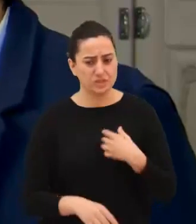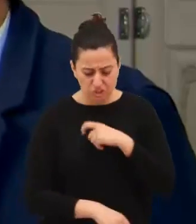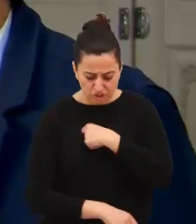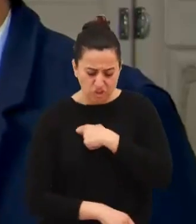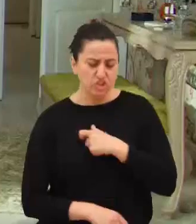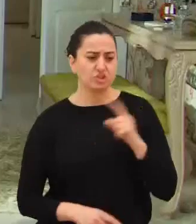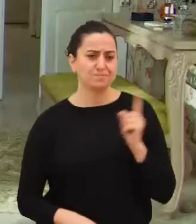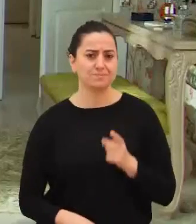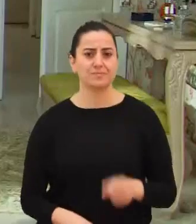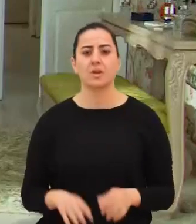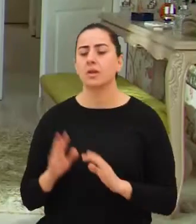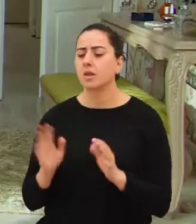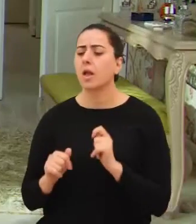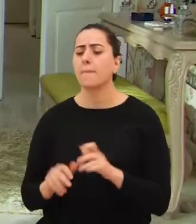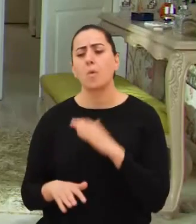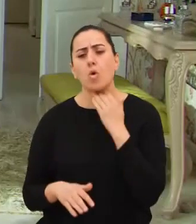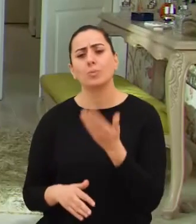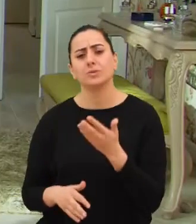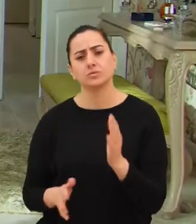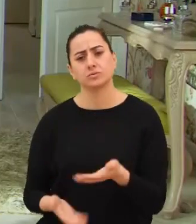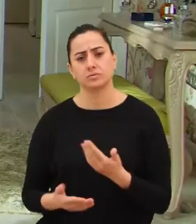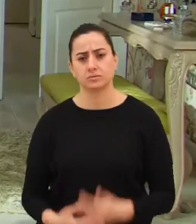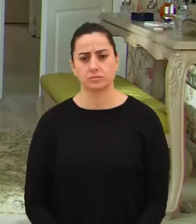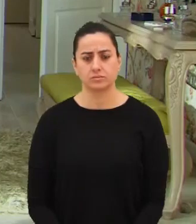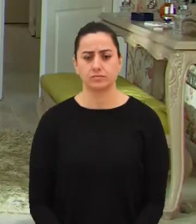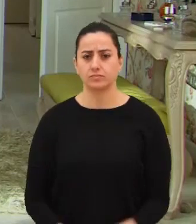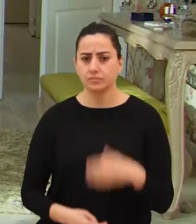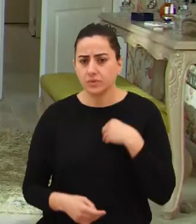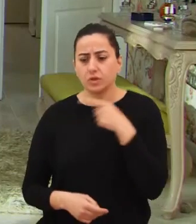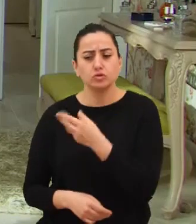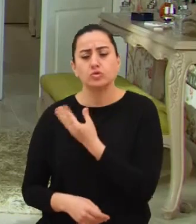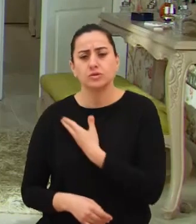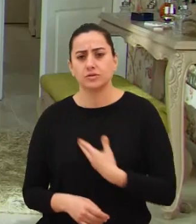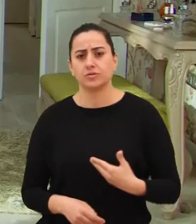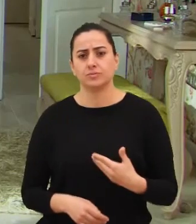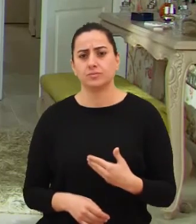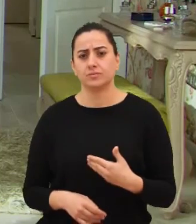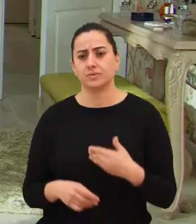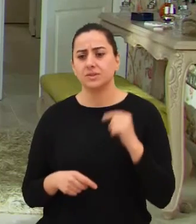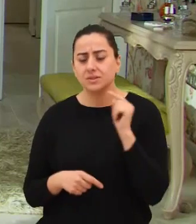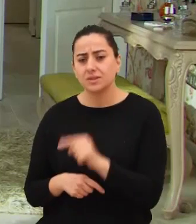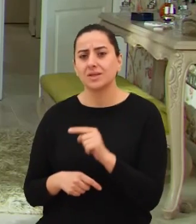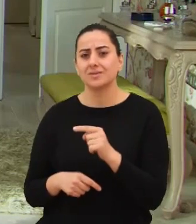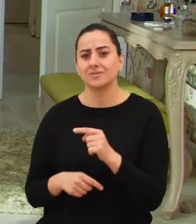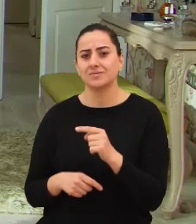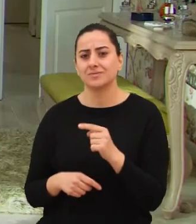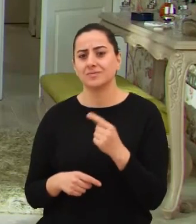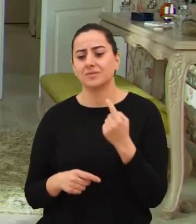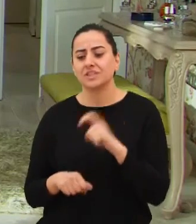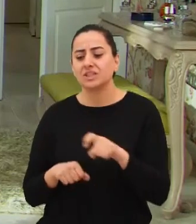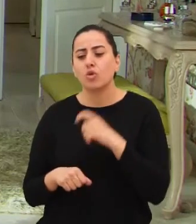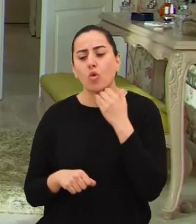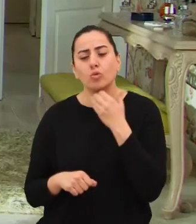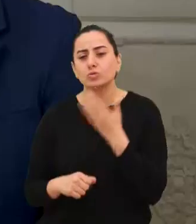cimcik yapasım var. Yapma öyle şeyler canım. Yani ne alakası var ya? Ya ben seni o kadar çok seviyorum ki artık sana böyle şeylerden ötürü